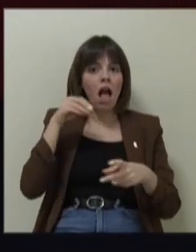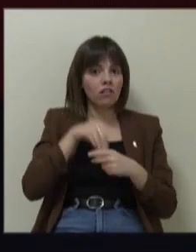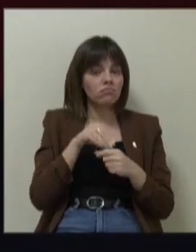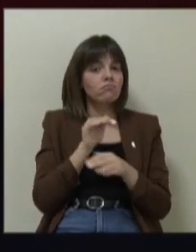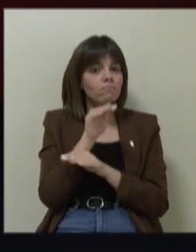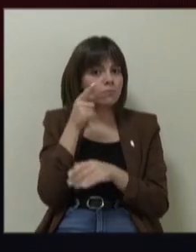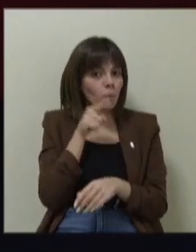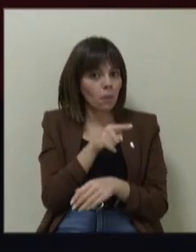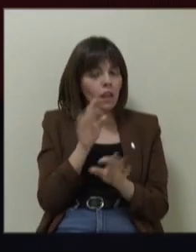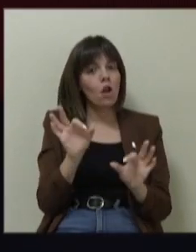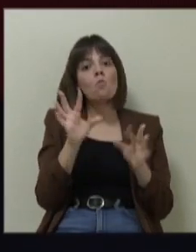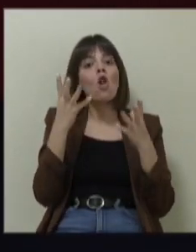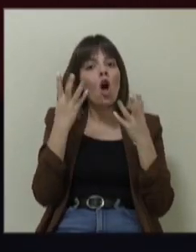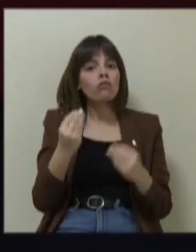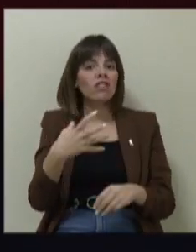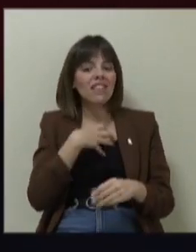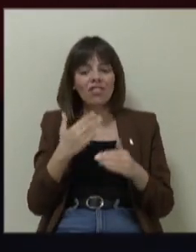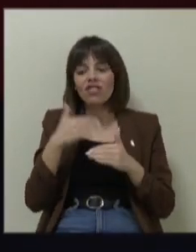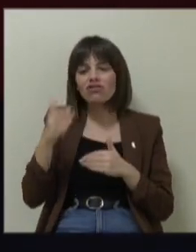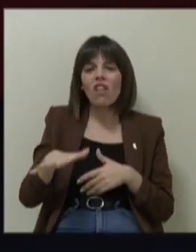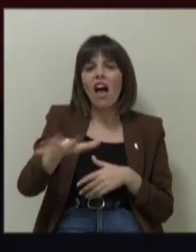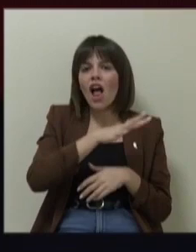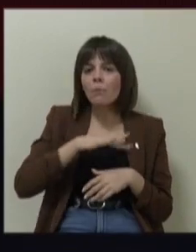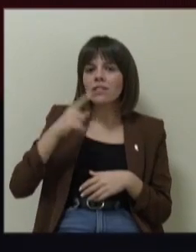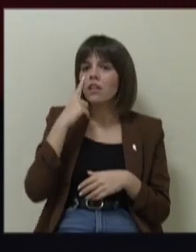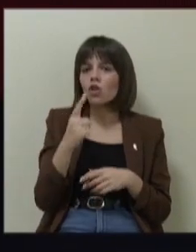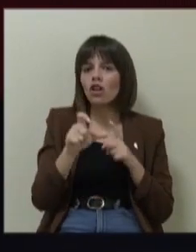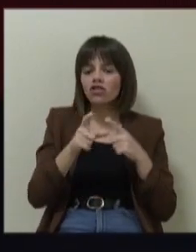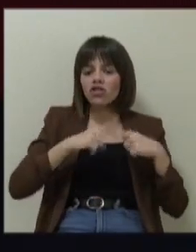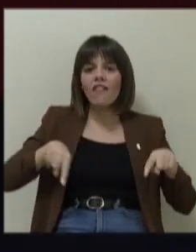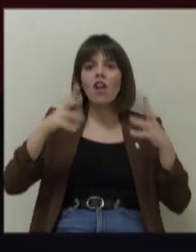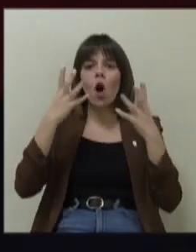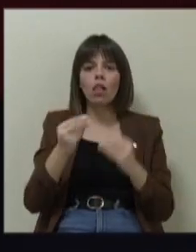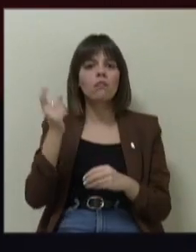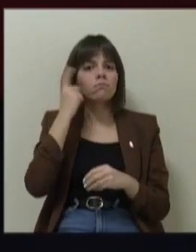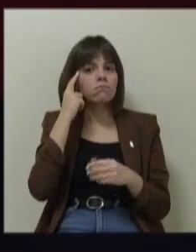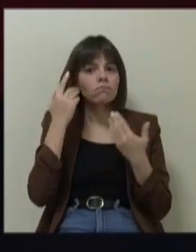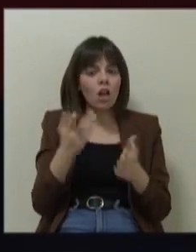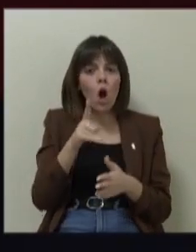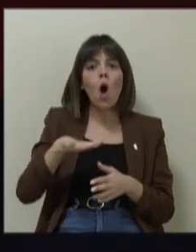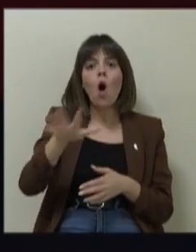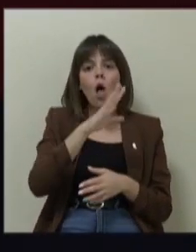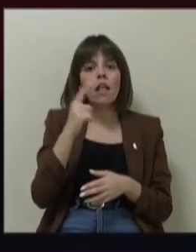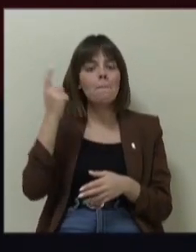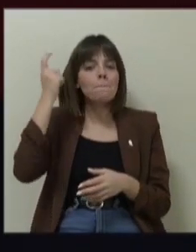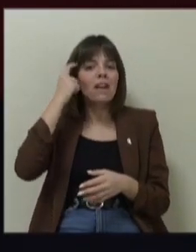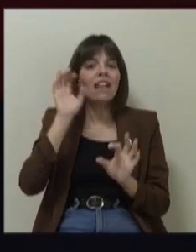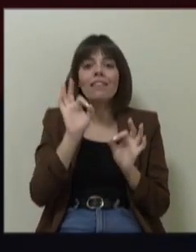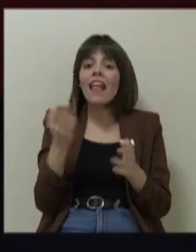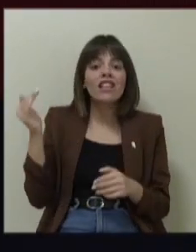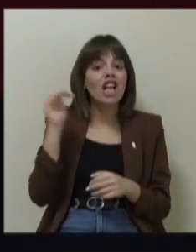taşıyor. Ve böyle olunca da kendi dışındaki her şeyi çevre olarak tanımlayıp onların başına